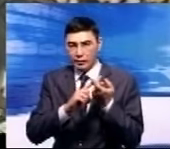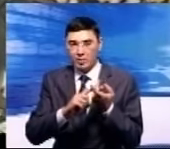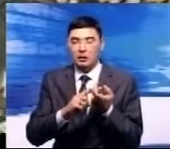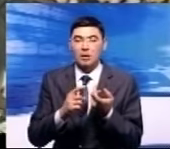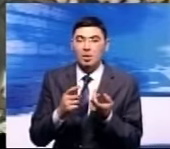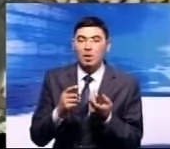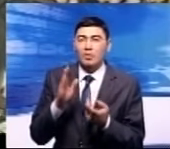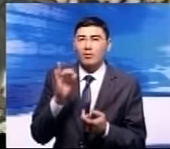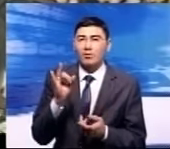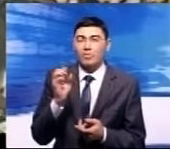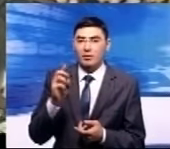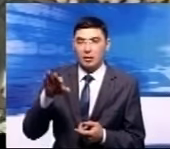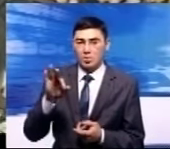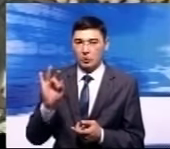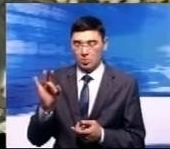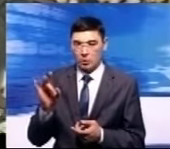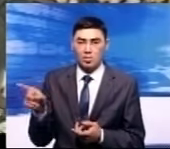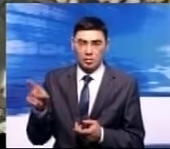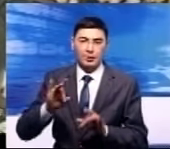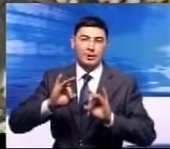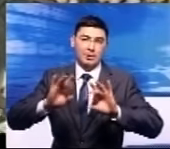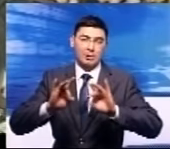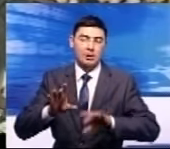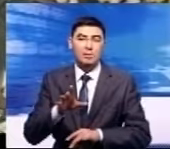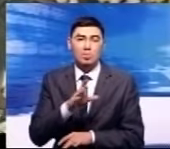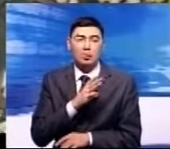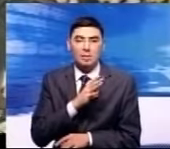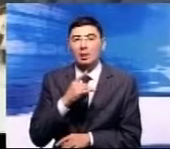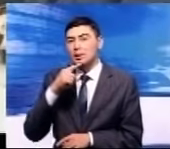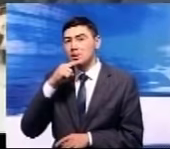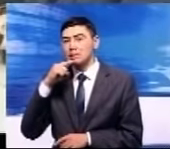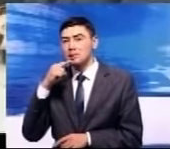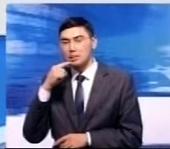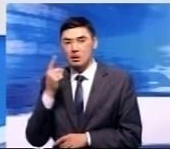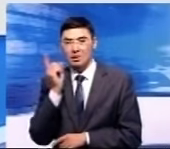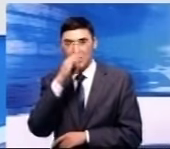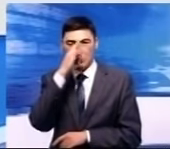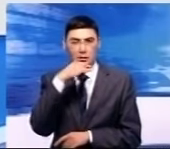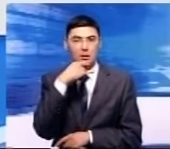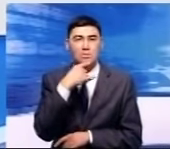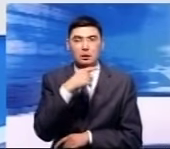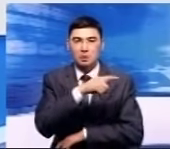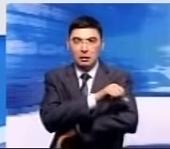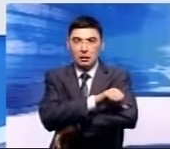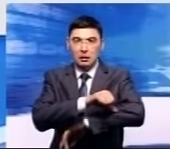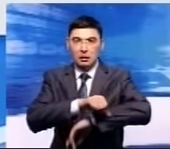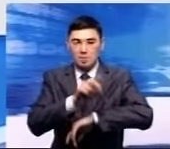отечественниками Виктор Водолацкий рассказал о позиции России по ситуации на казахстанско-кыргызстанской границе.